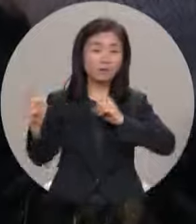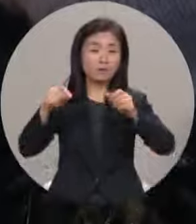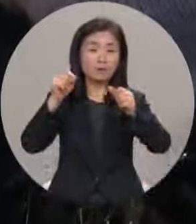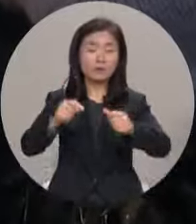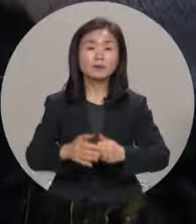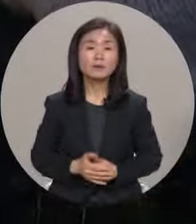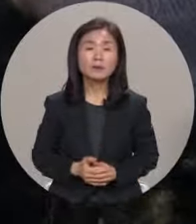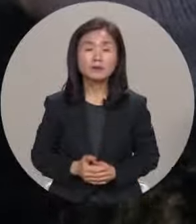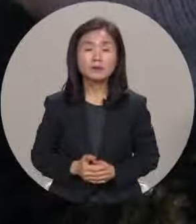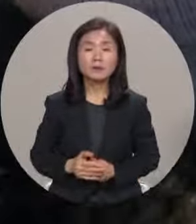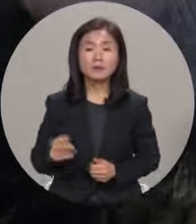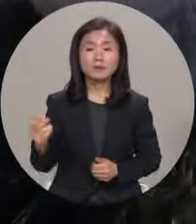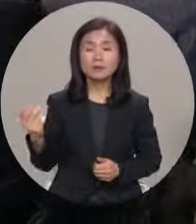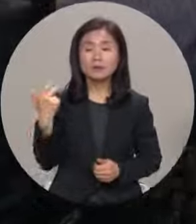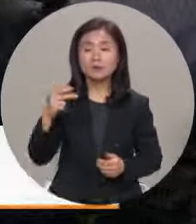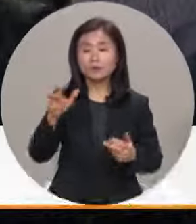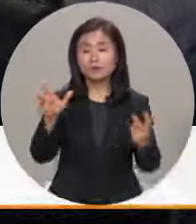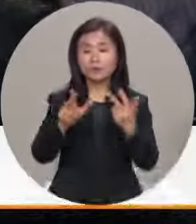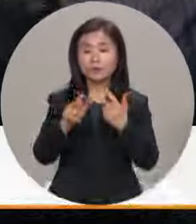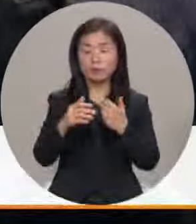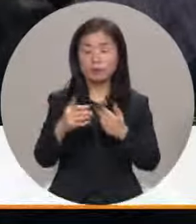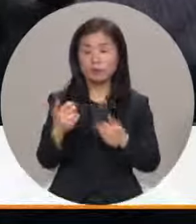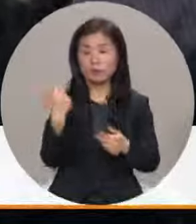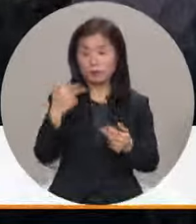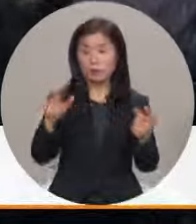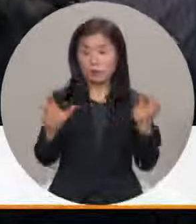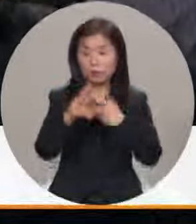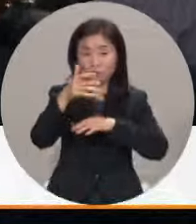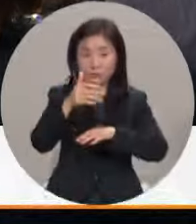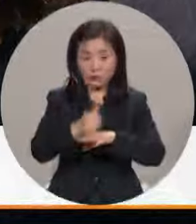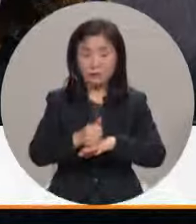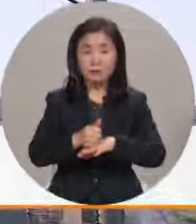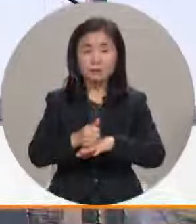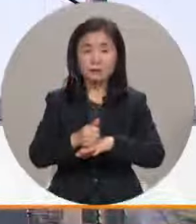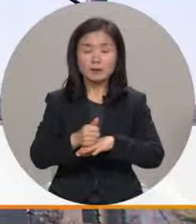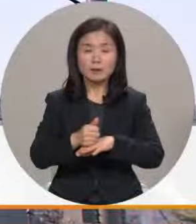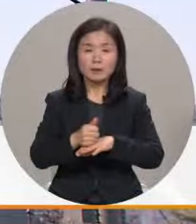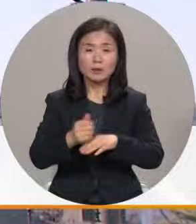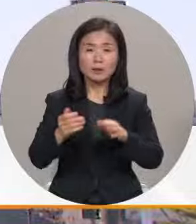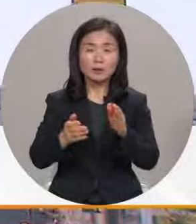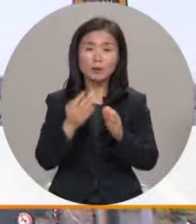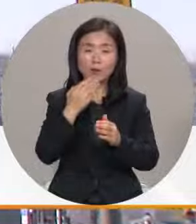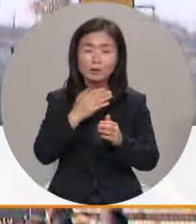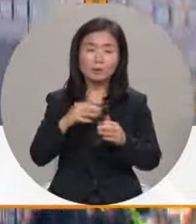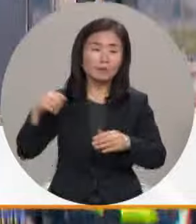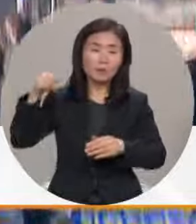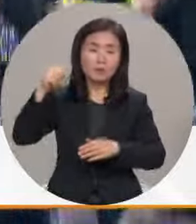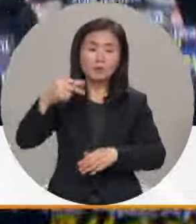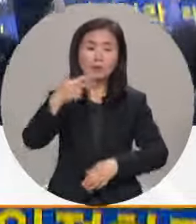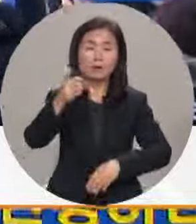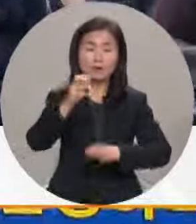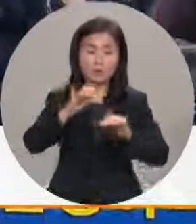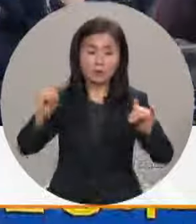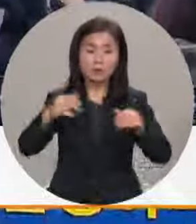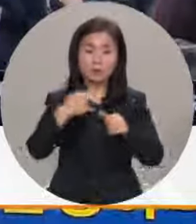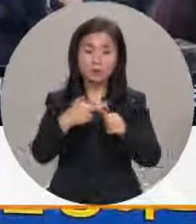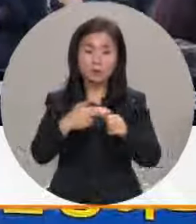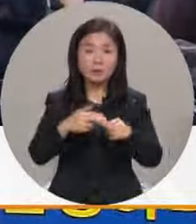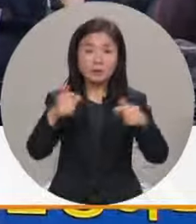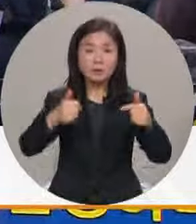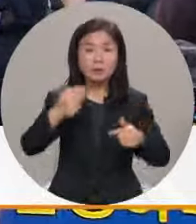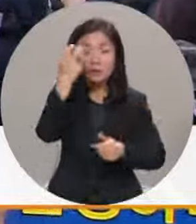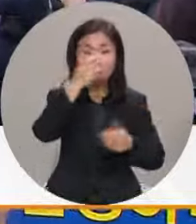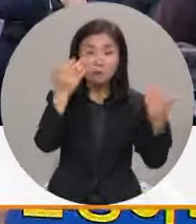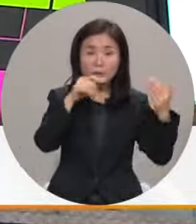지난주말 서울 도심에서 집회를 연 2500명의 교사들 늘봄 학교가 교육 기관인 학교를 돌봄 기관으로